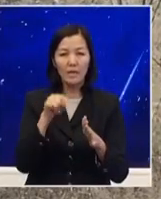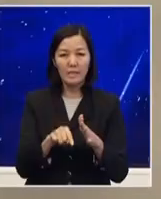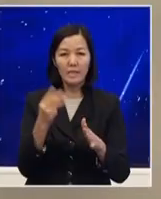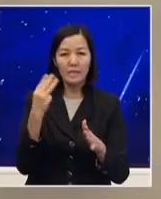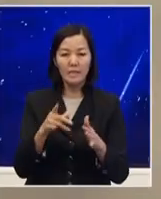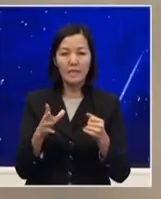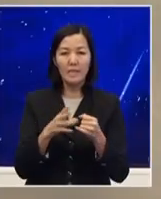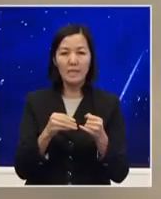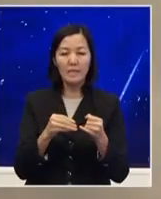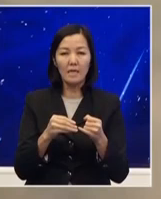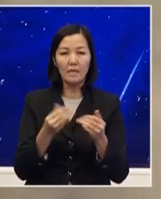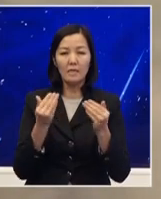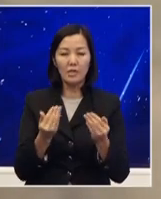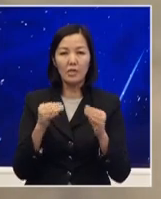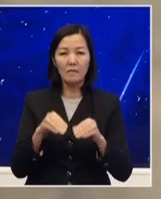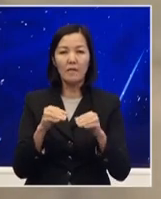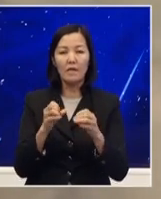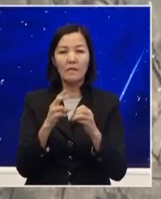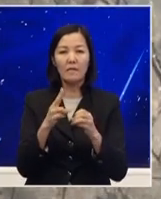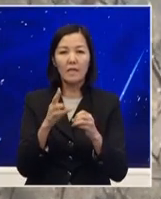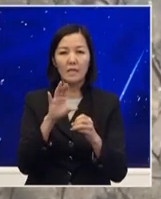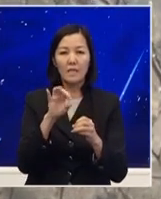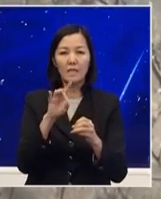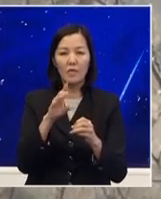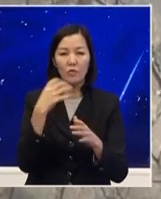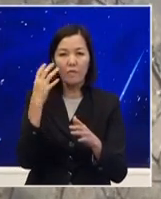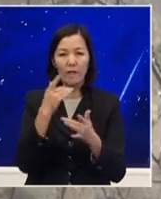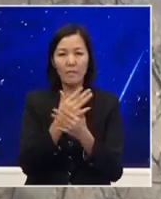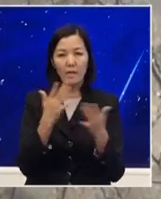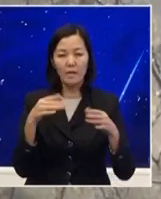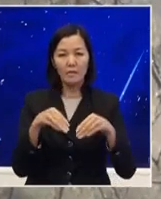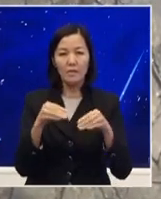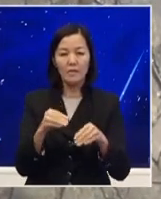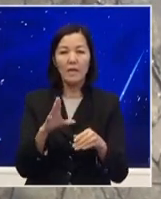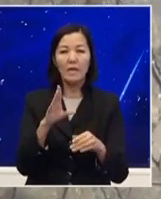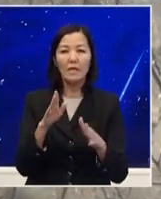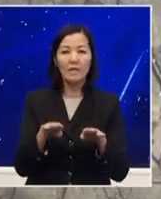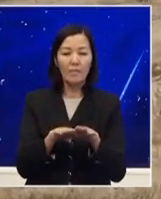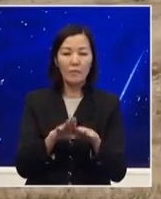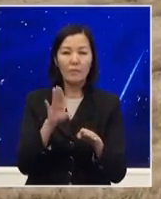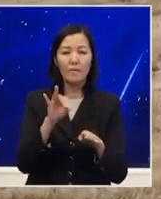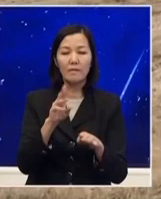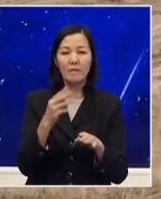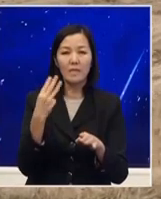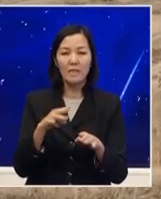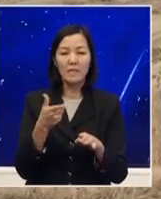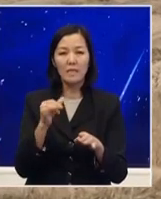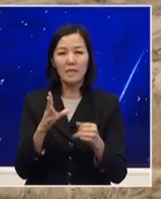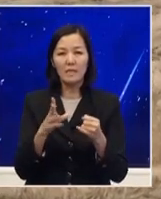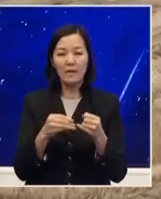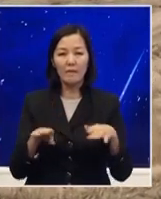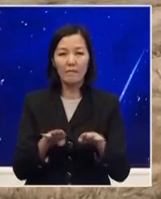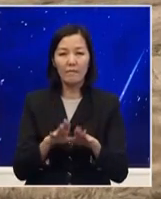30 гектарах неудобиц высажены 12 сортов отечественных яблок на подвое сиверса. Еще 30 гектар такого же сада в